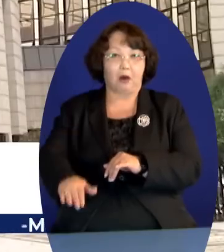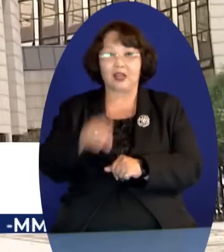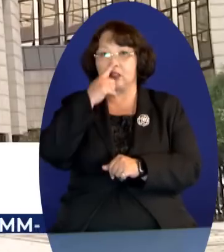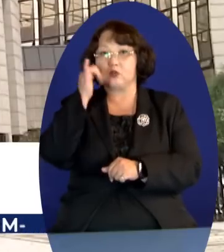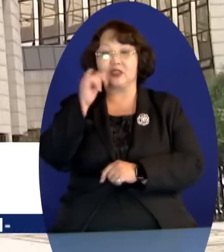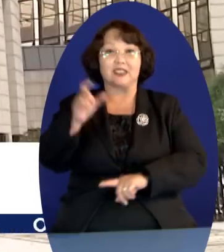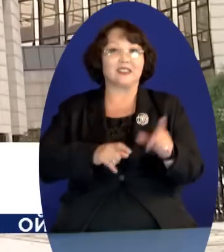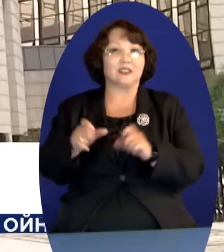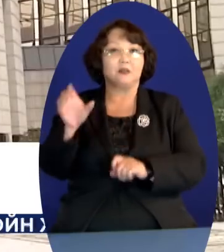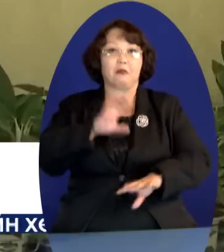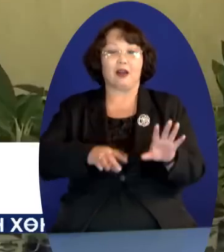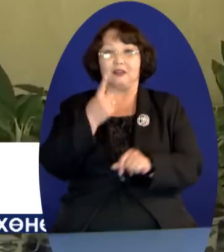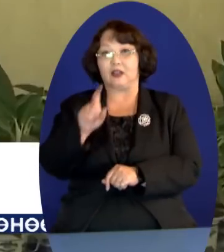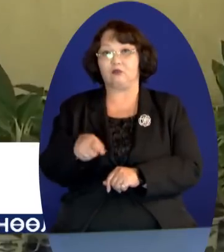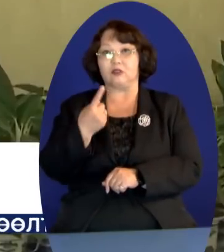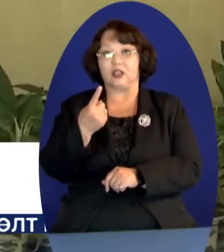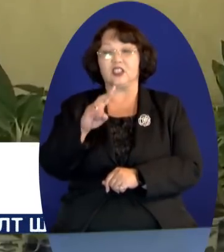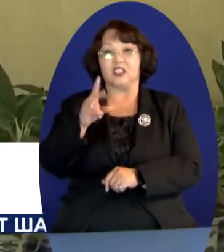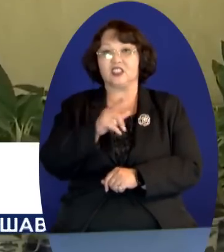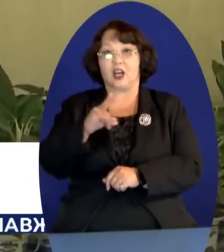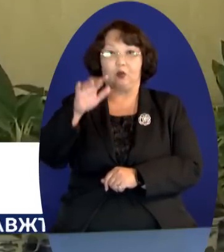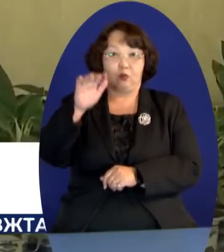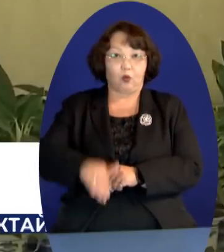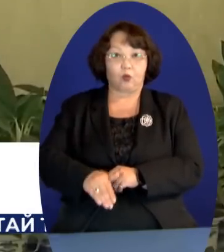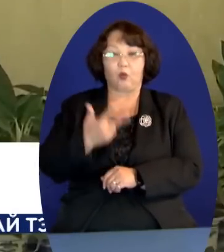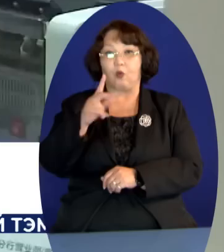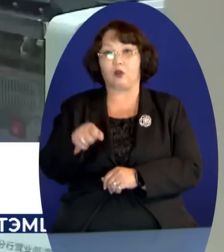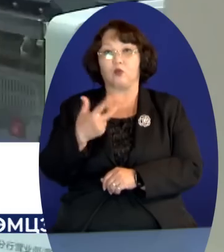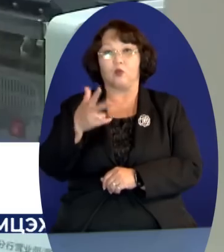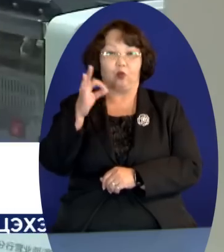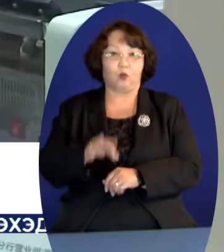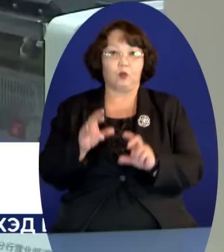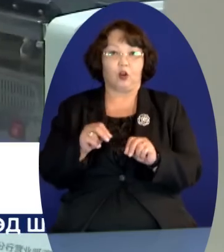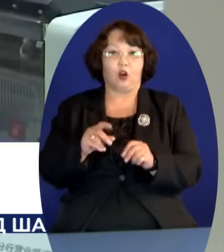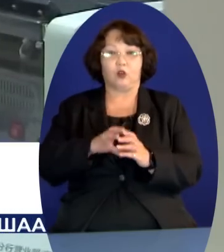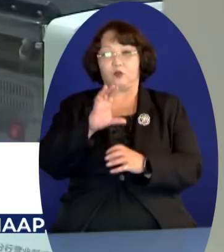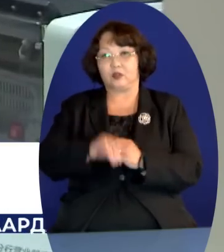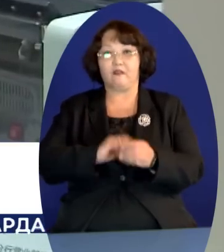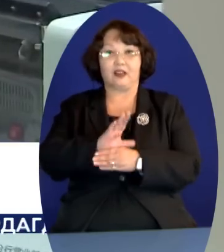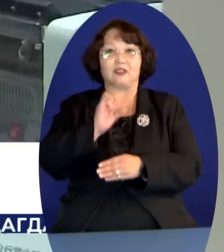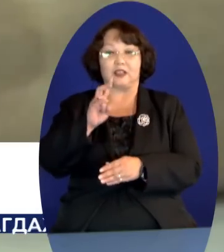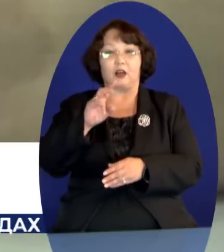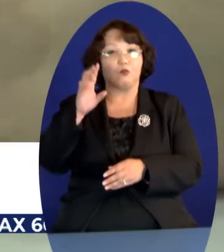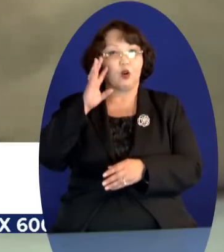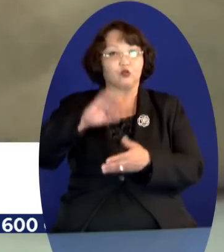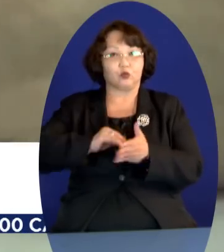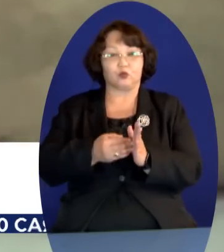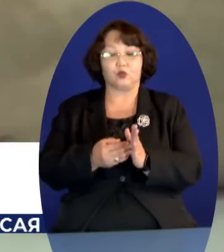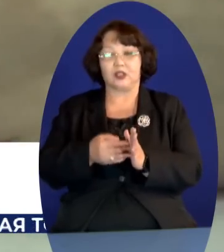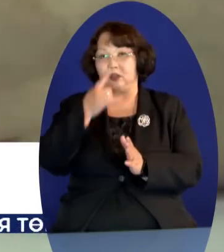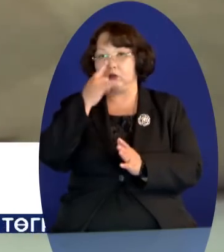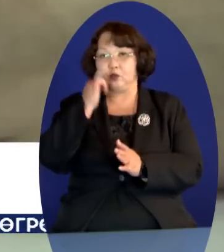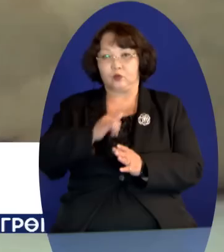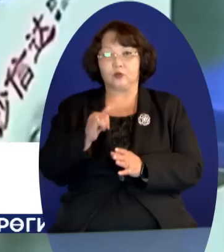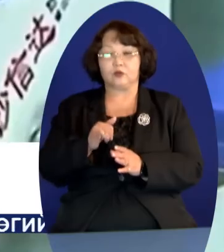эдийн засгийн өсөлтийн төлөвийг 1.11 хувиар бууруулж 3.3% байхаар олон улсын валютын сан төсөөлж байна. Хятад улс